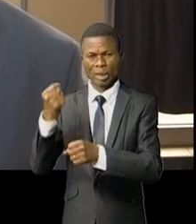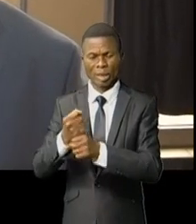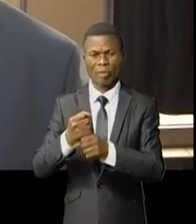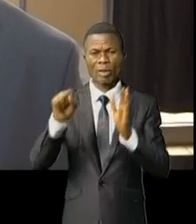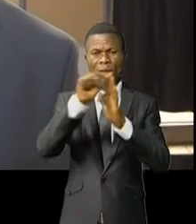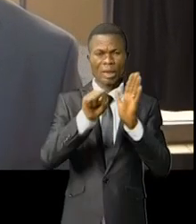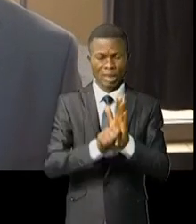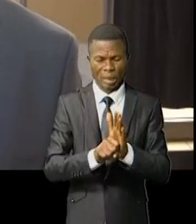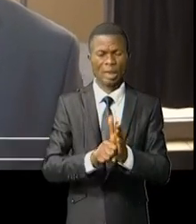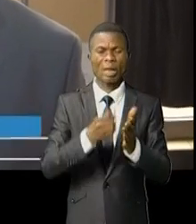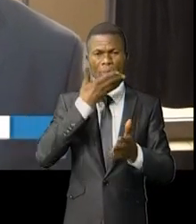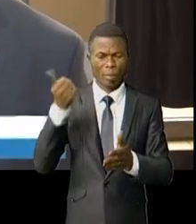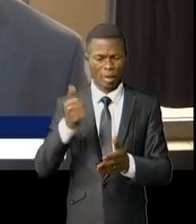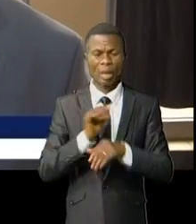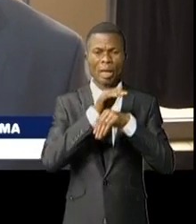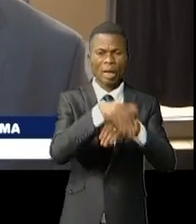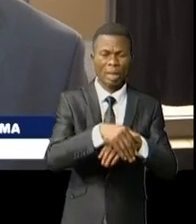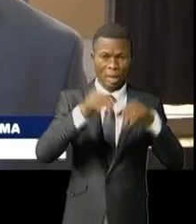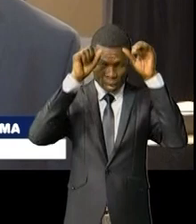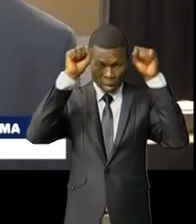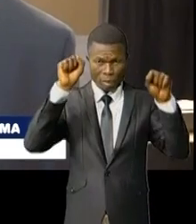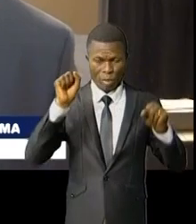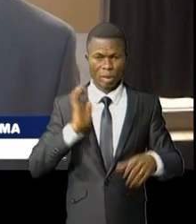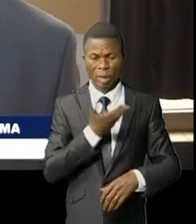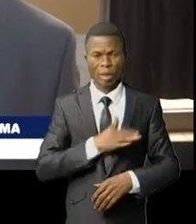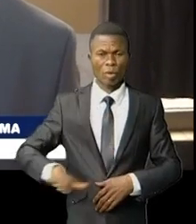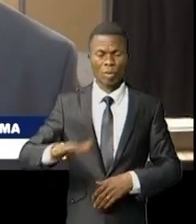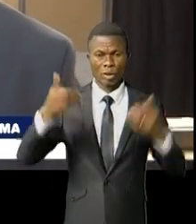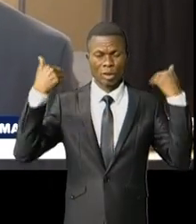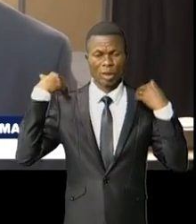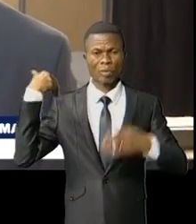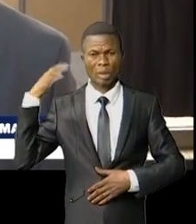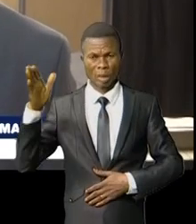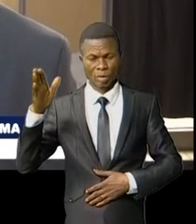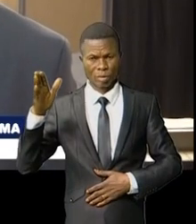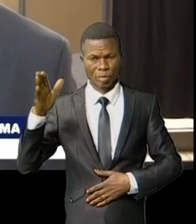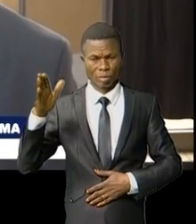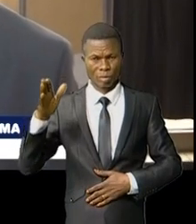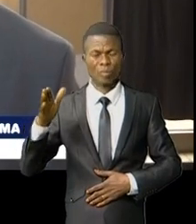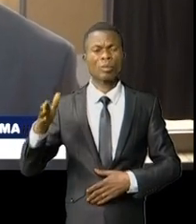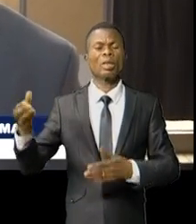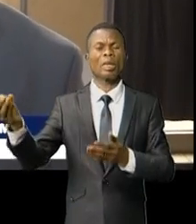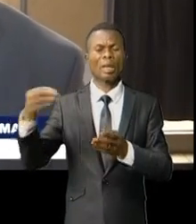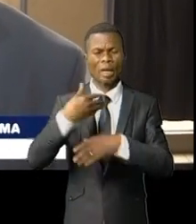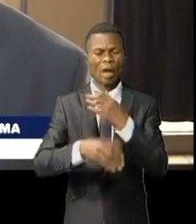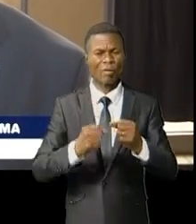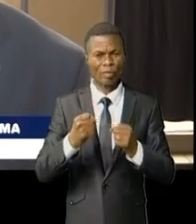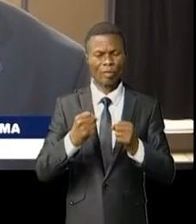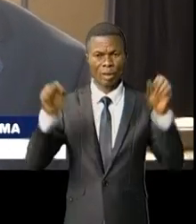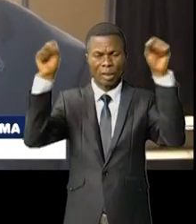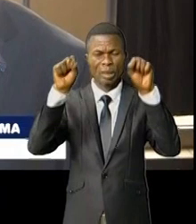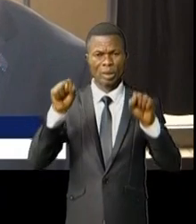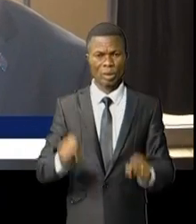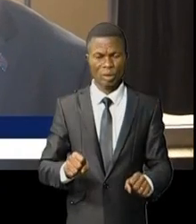statistiques fiables et l'engagement du président de la République, chef de l'État, de rationaliser davantage le système